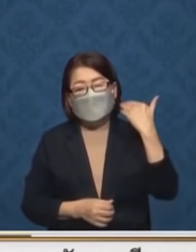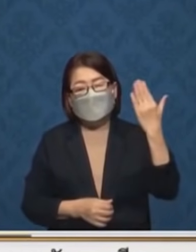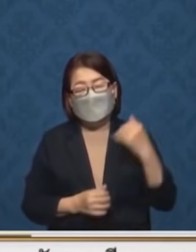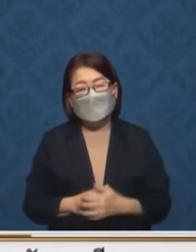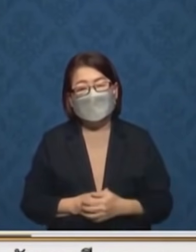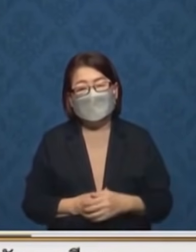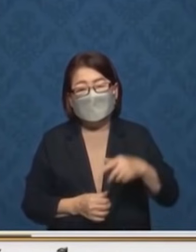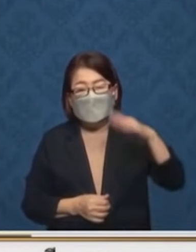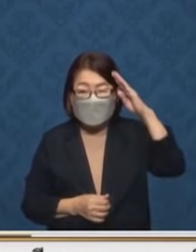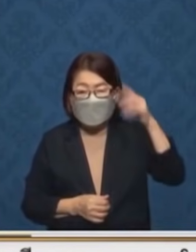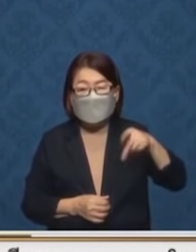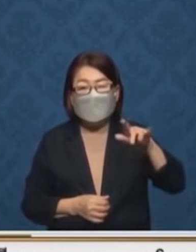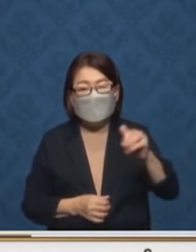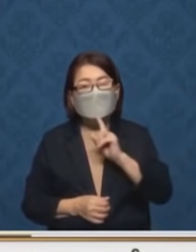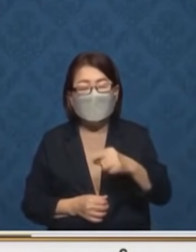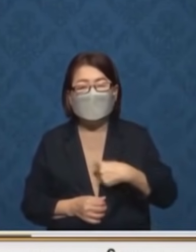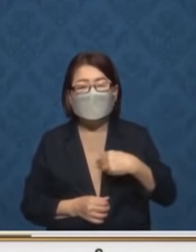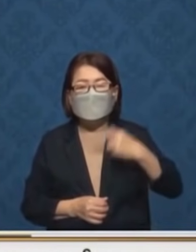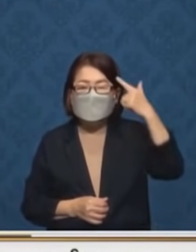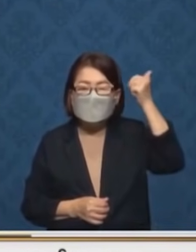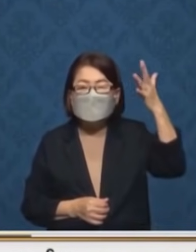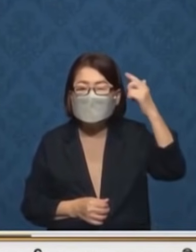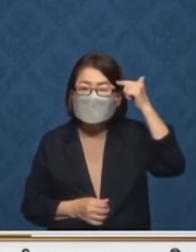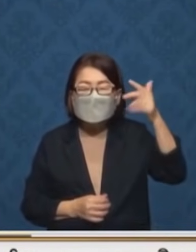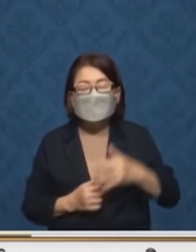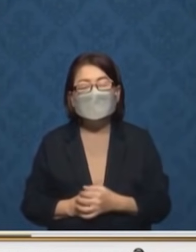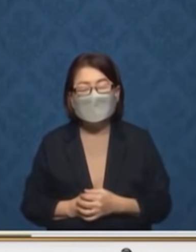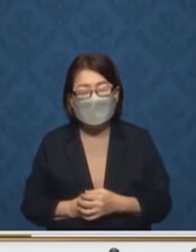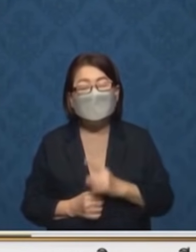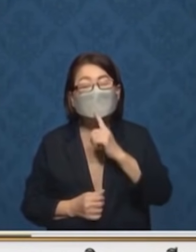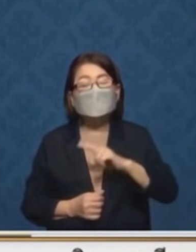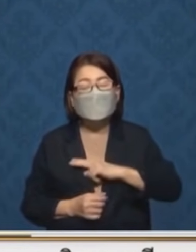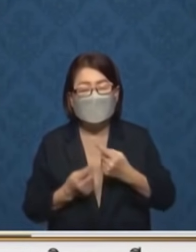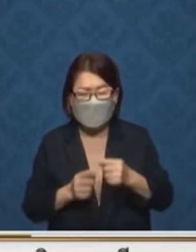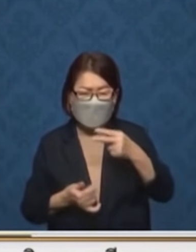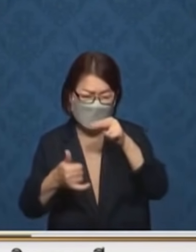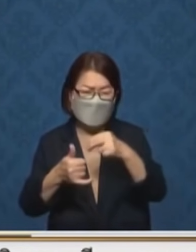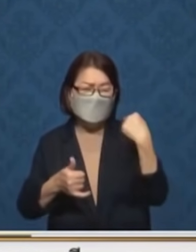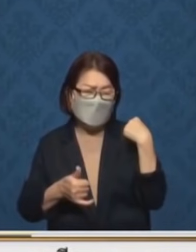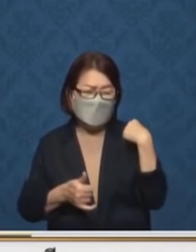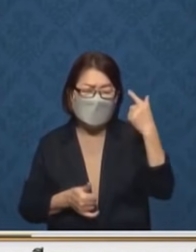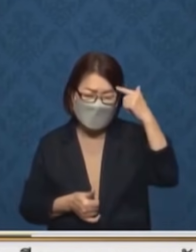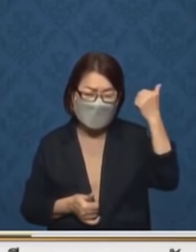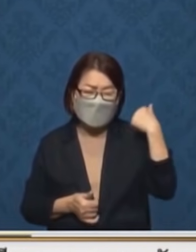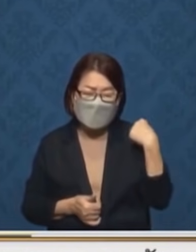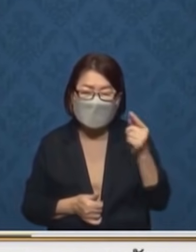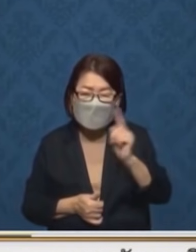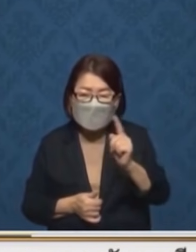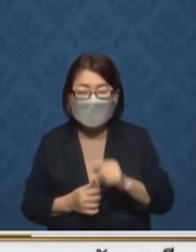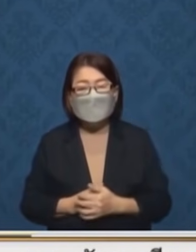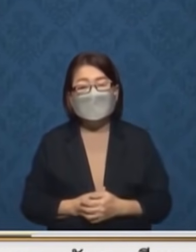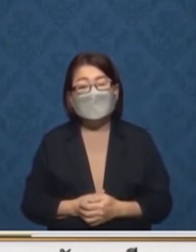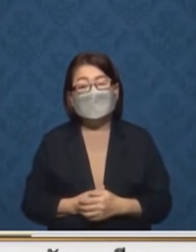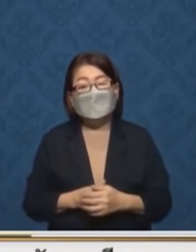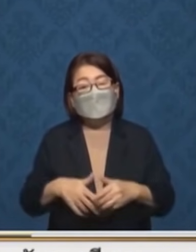อกประยุทธ์บอกว่าท่านมีสมองเพียงน้อยนิดแต่ดิฉันว่าอย่างน้อยท่านก็ฉลาดอยู่เรื่องนึงนะคะคือเรื่องไหนที่สัง